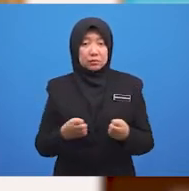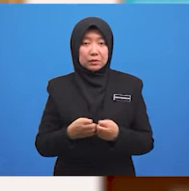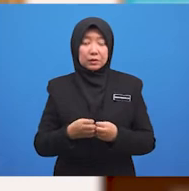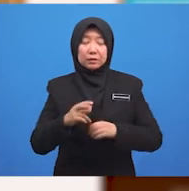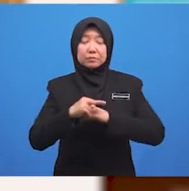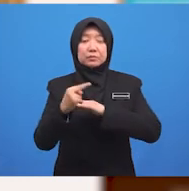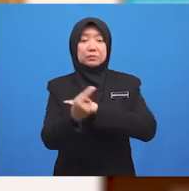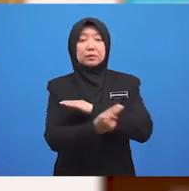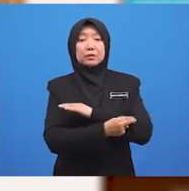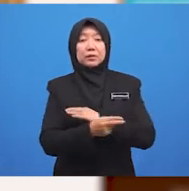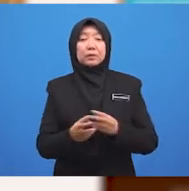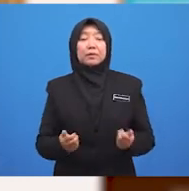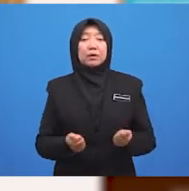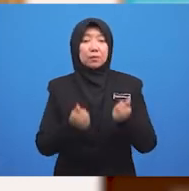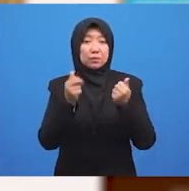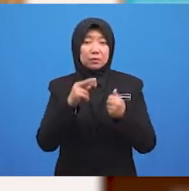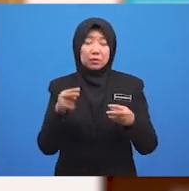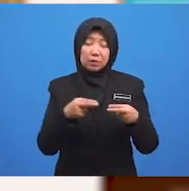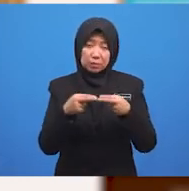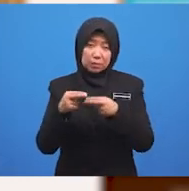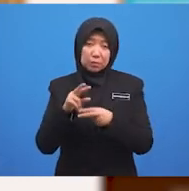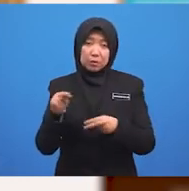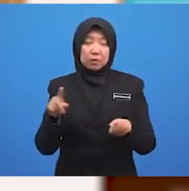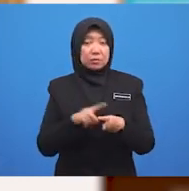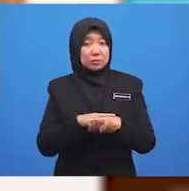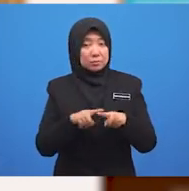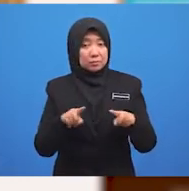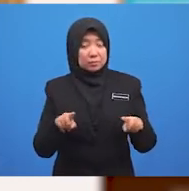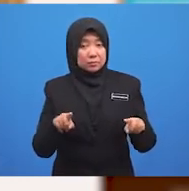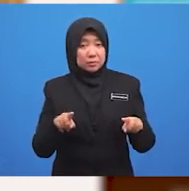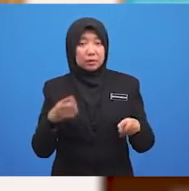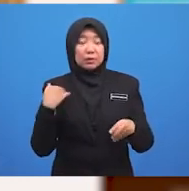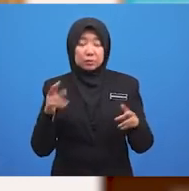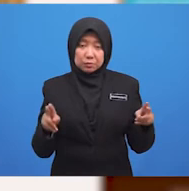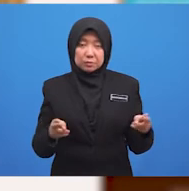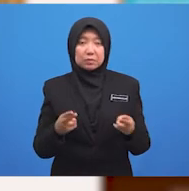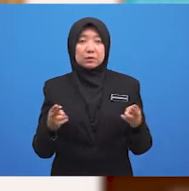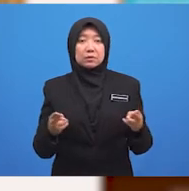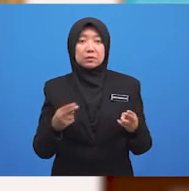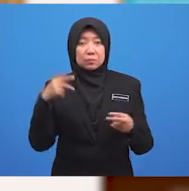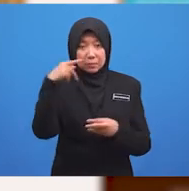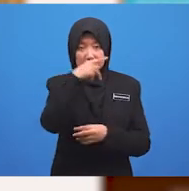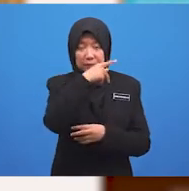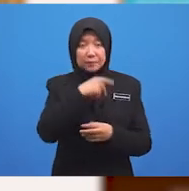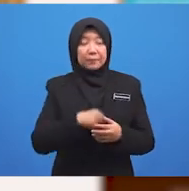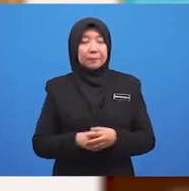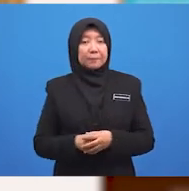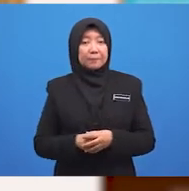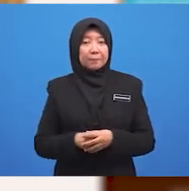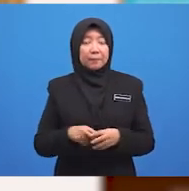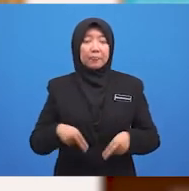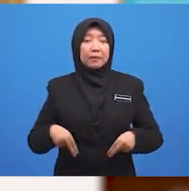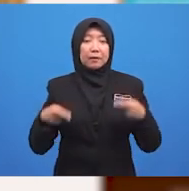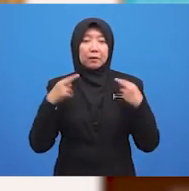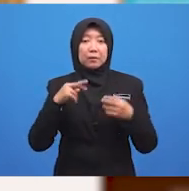serta pengangkutan dan perhubungan. Namun begitu, terdapat usaha pemeliharaan dan pemuliharaan